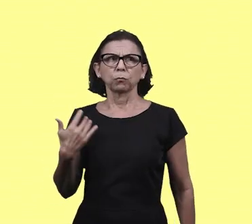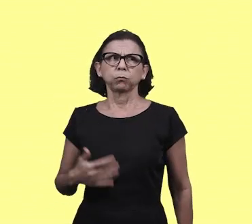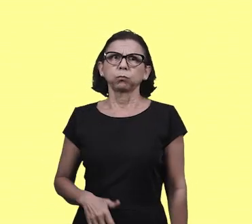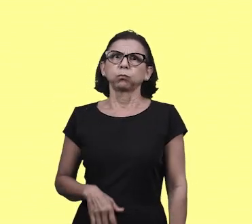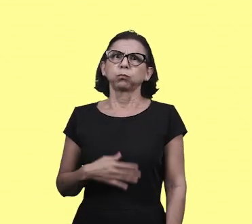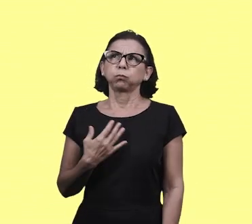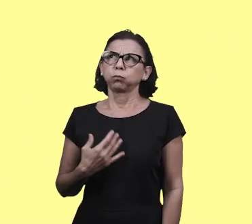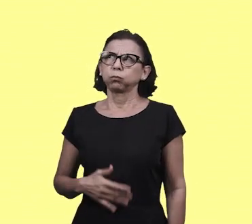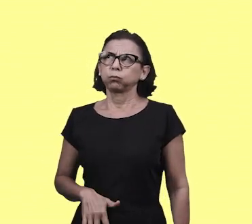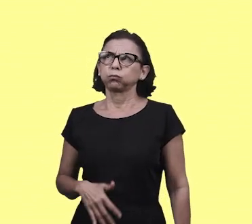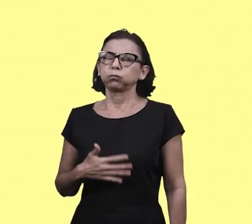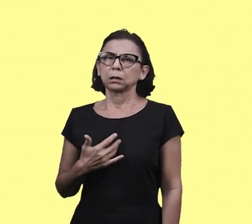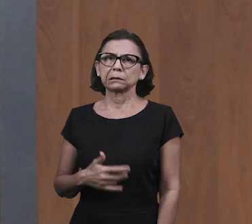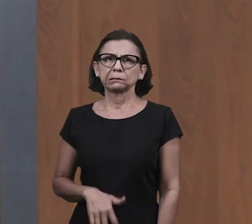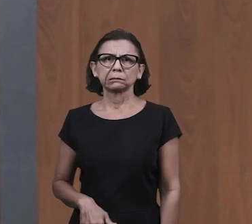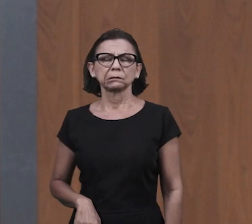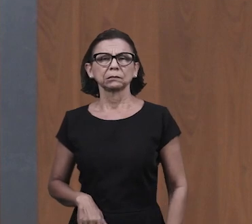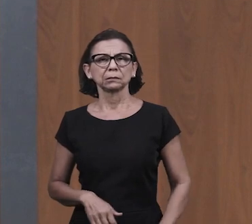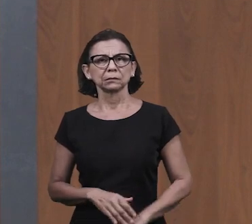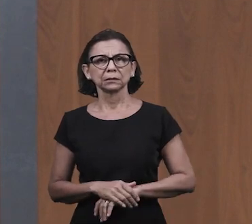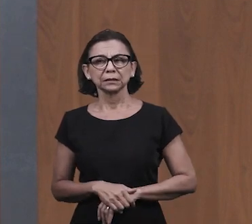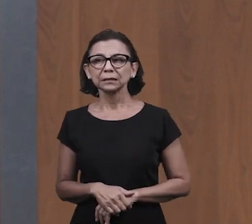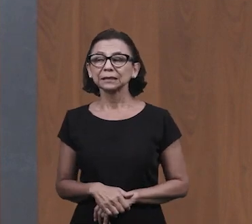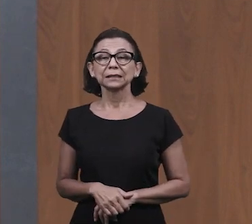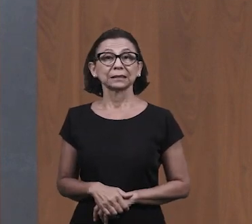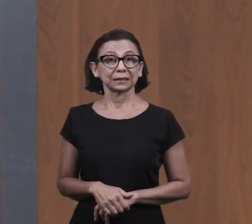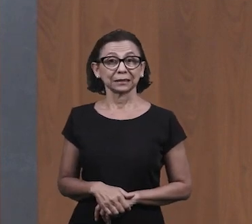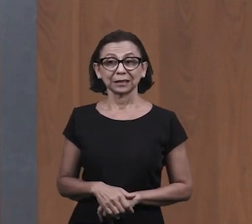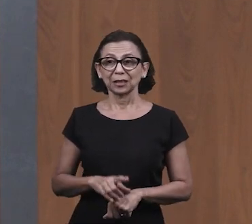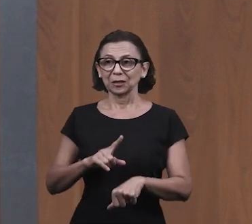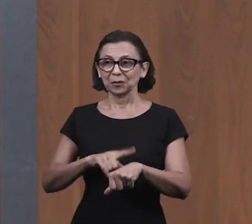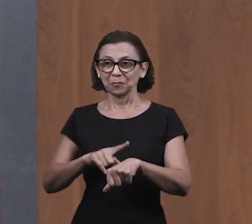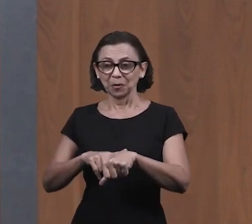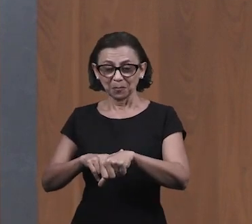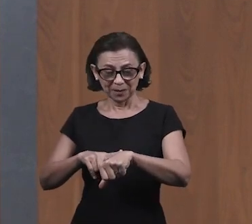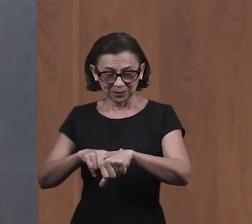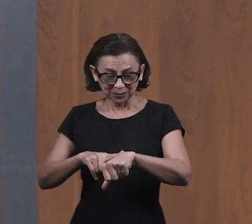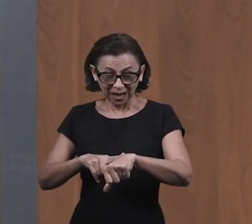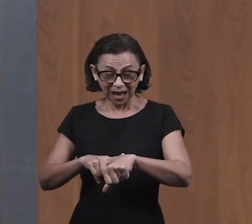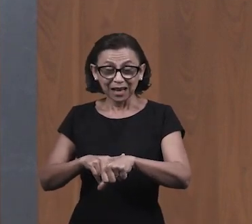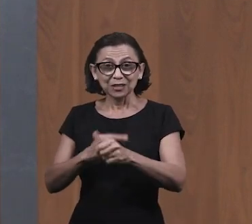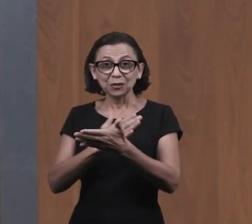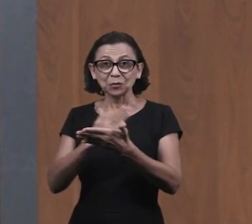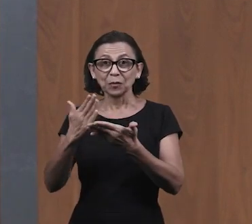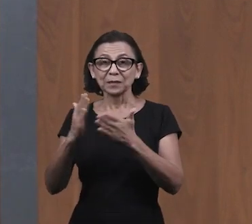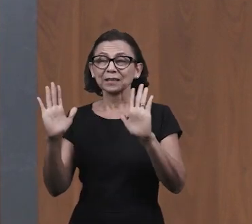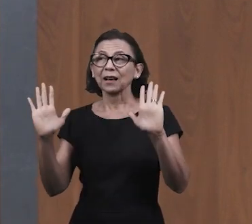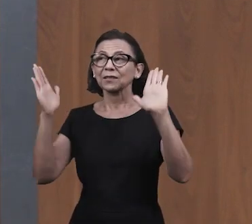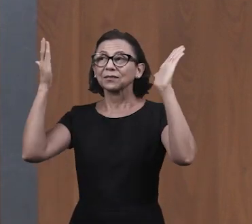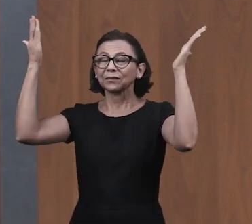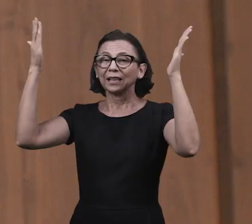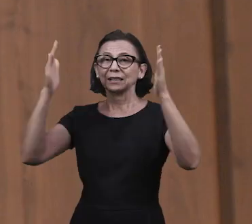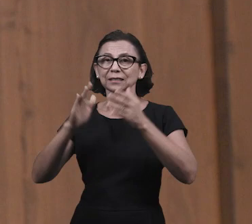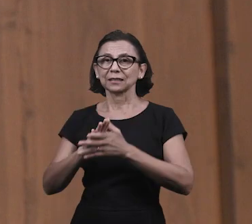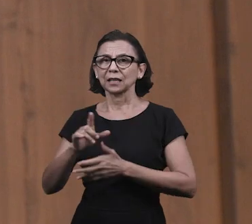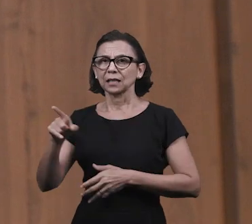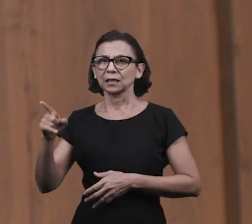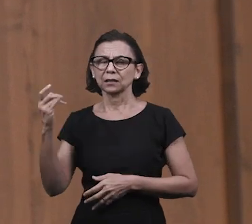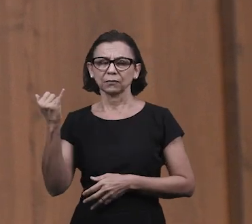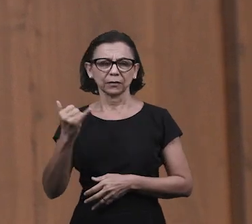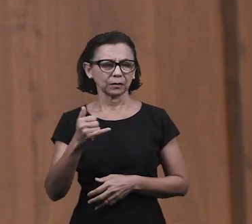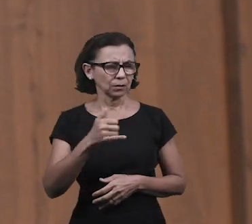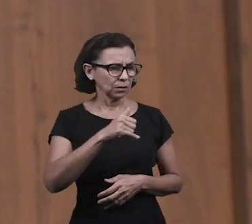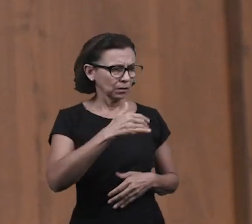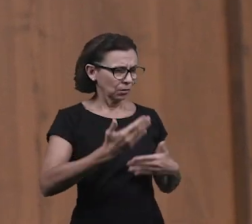dîner, tous les détails. Donc, je pense qu'il a eu beaucoup de travail. Mais en arrivant à l'heure de la